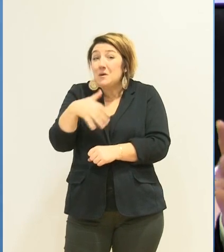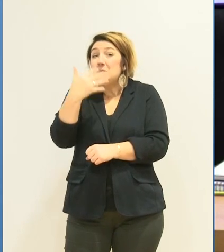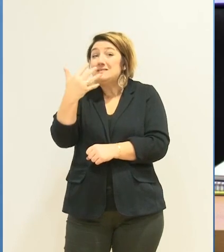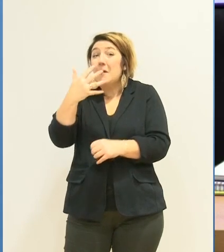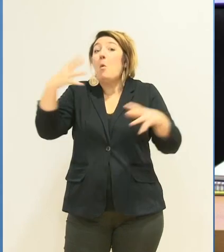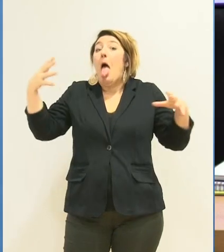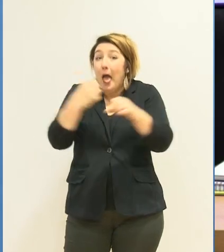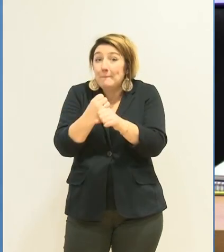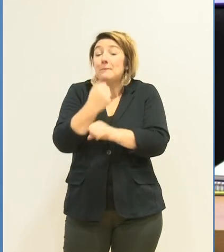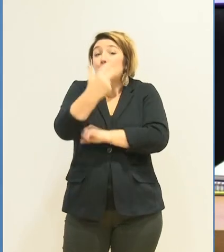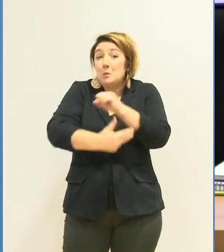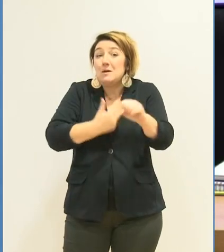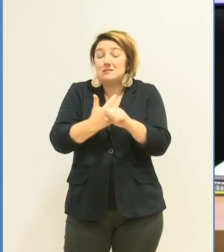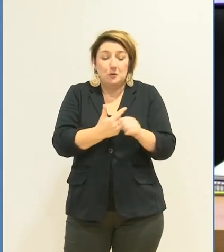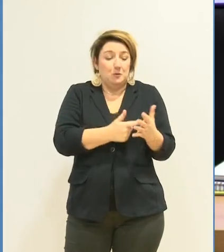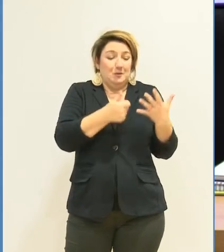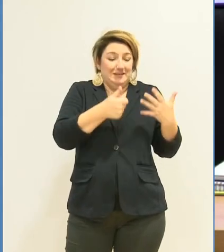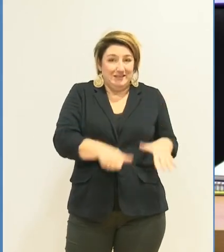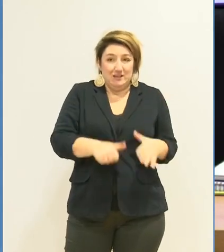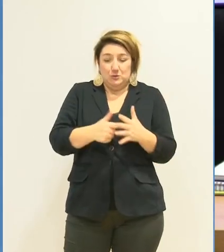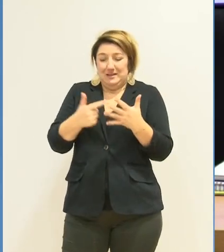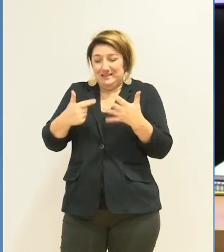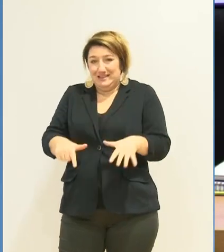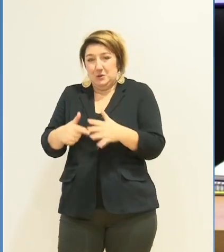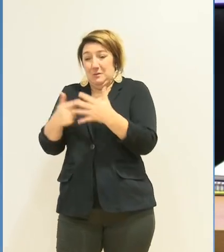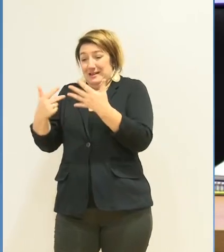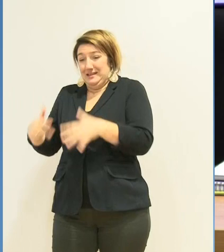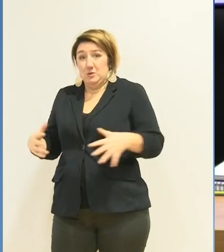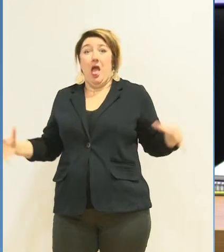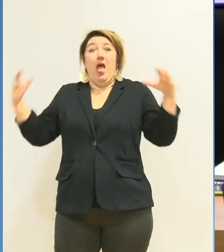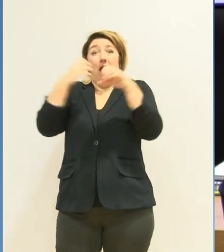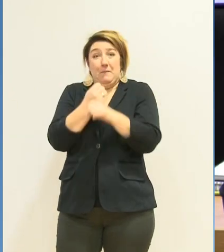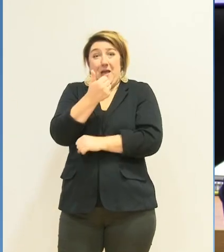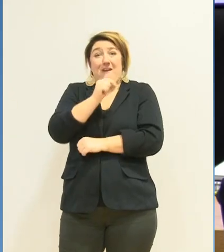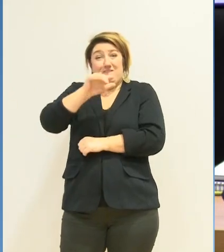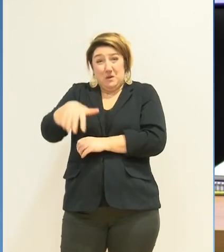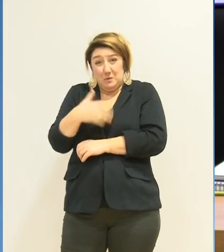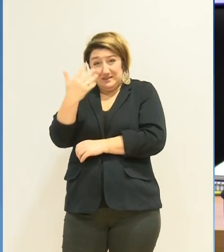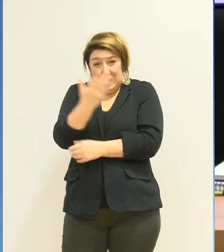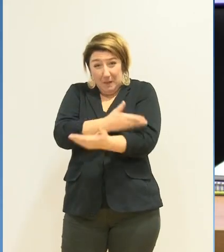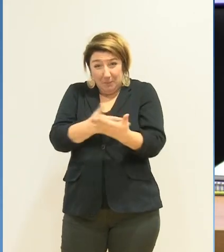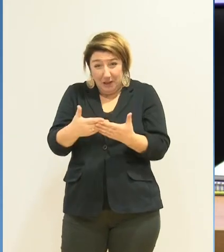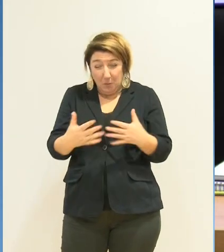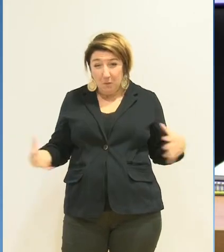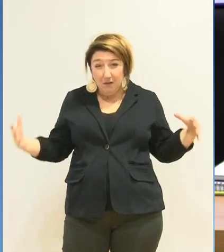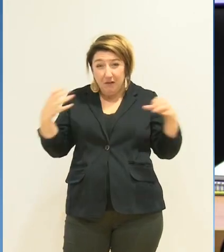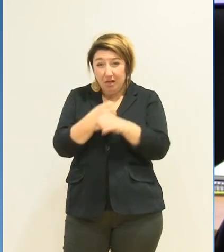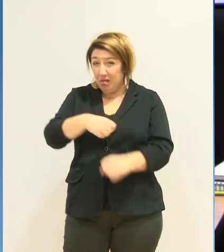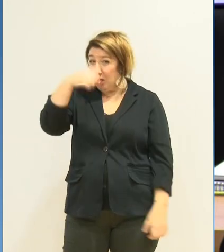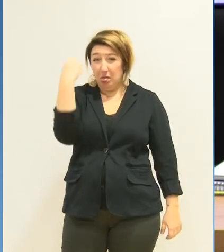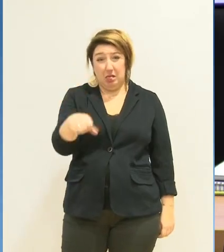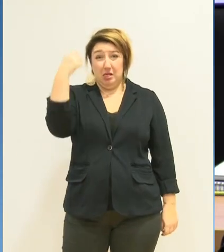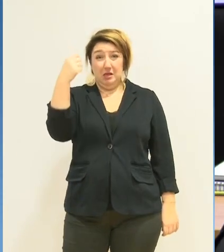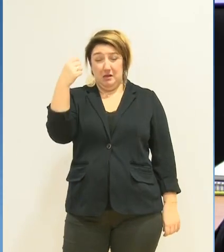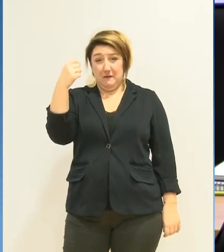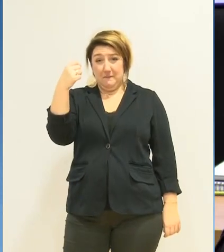trois années 2016 2017 2018 la collectivité a consacré en tout et pour tout 1,5 million pour